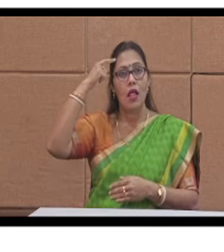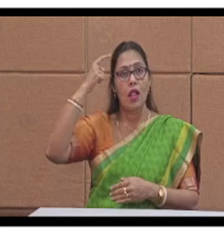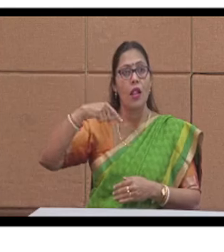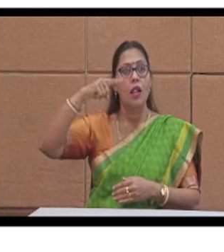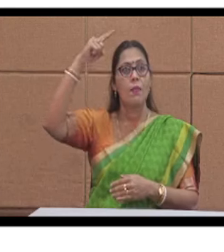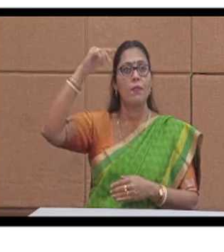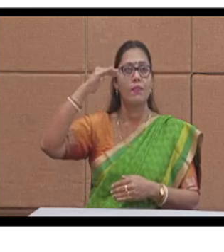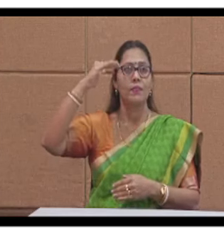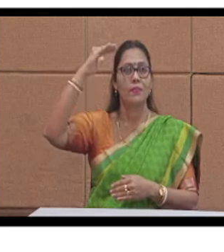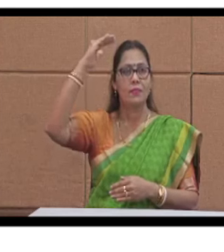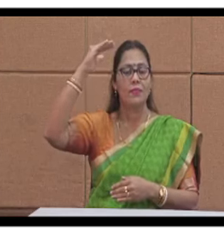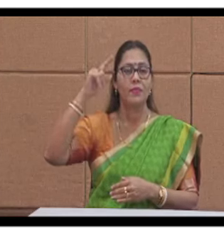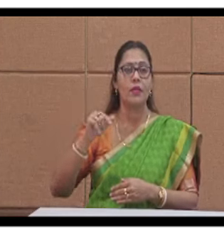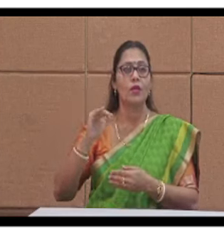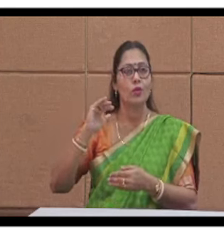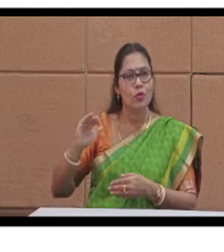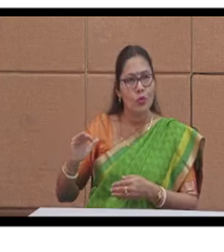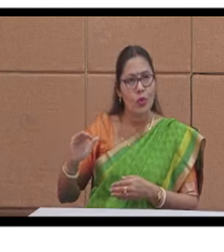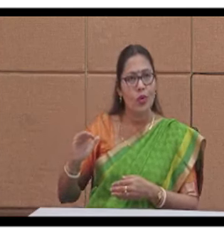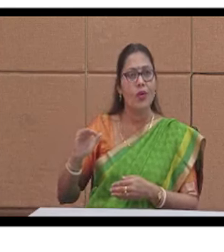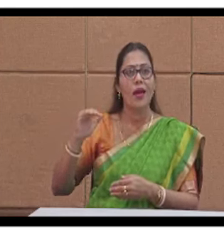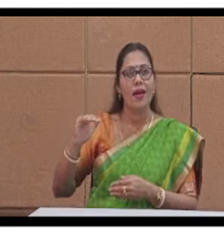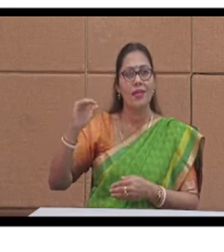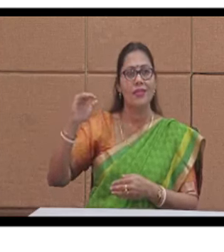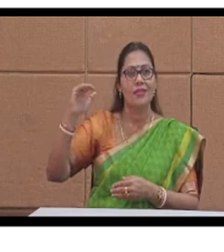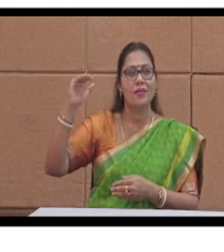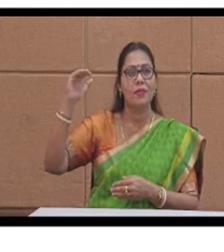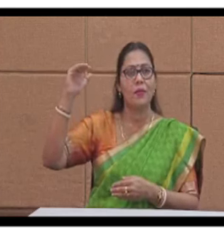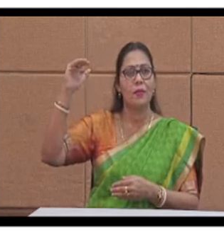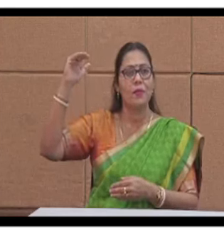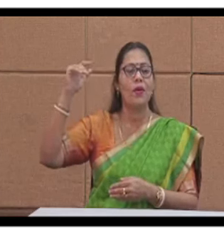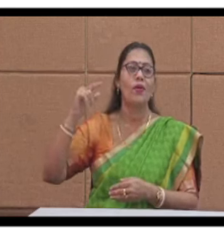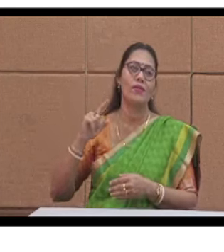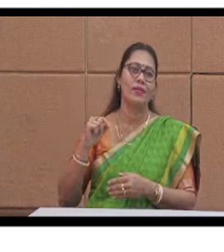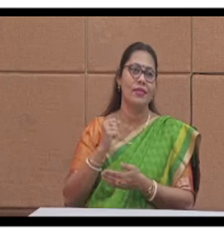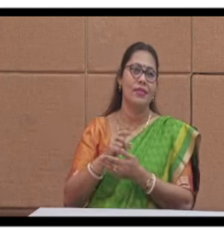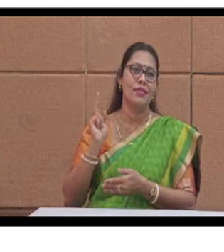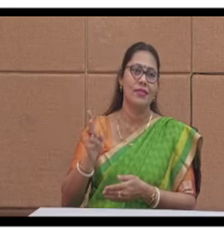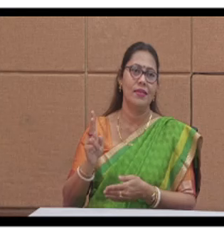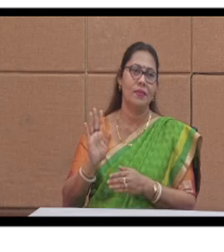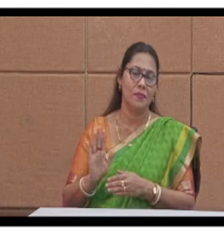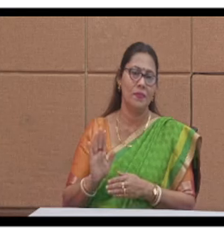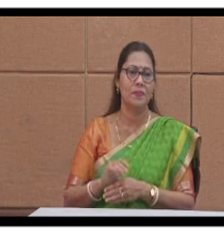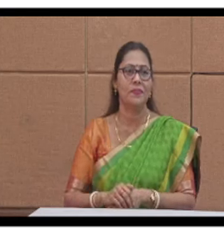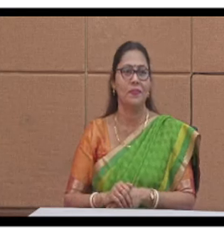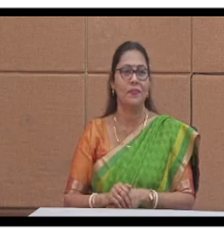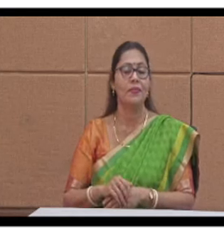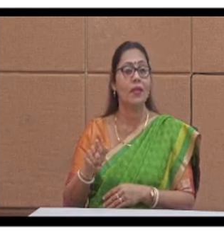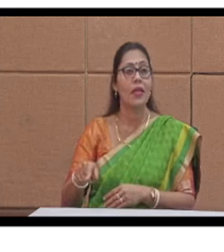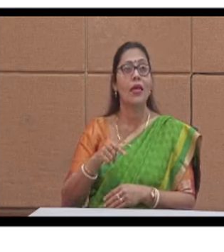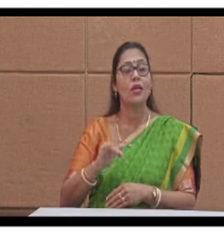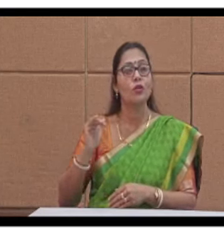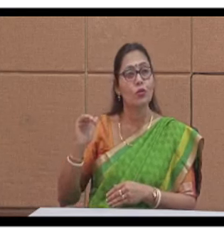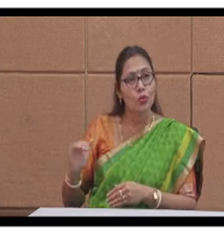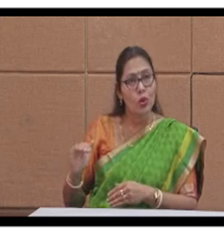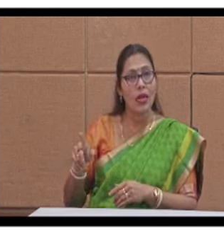বাড়ে তুমি ছোট থেকে আস্তে আস্তে বড় হয়ে যাও এই